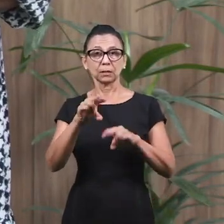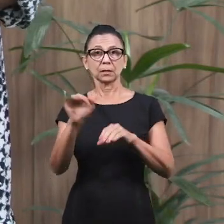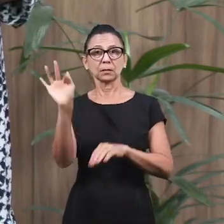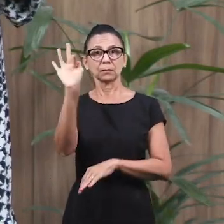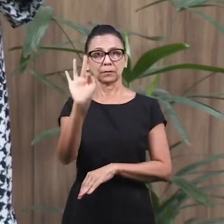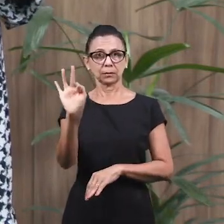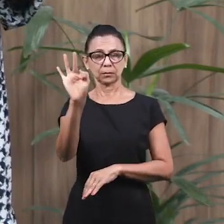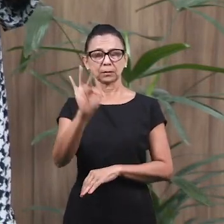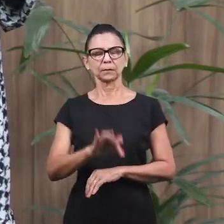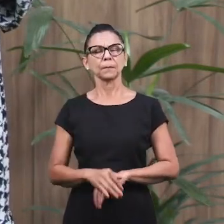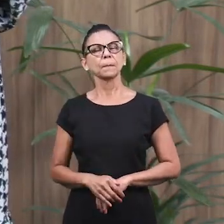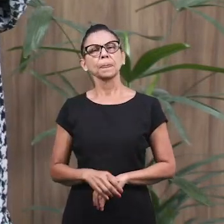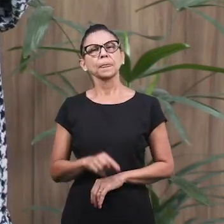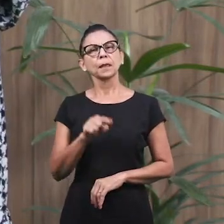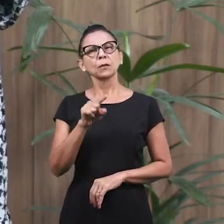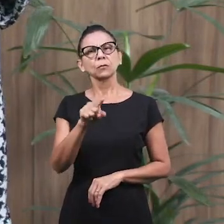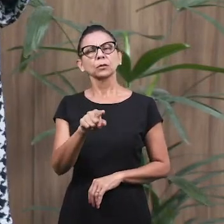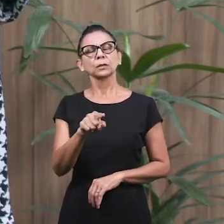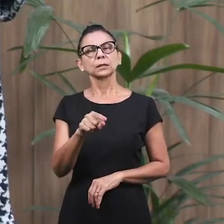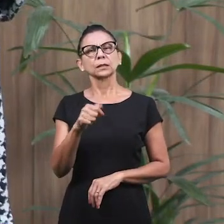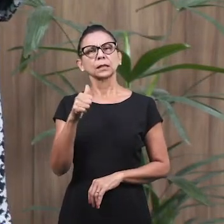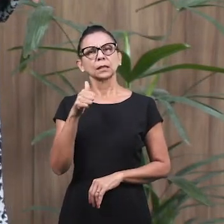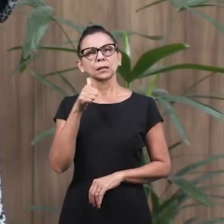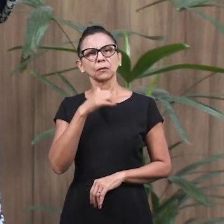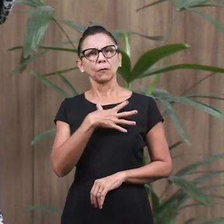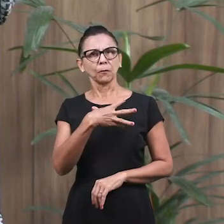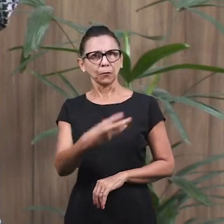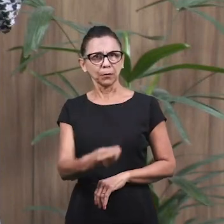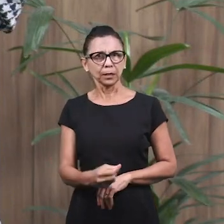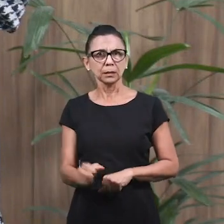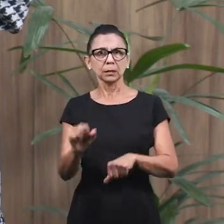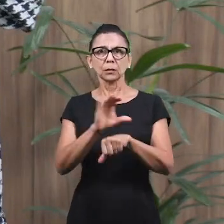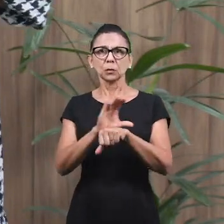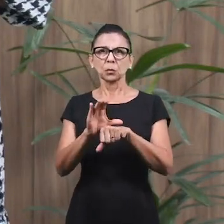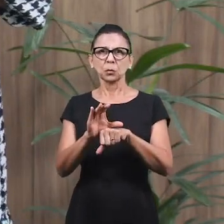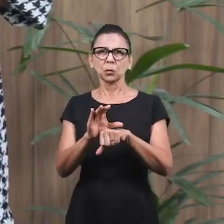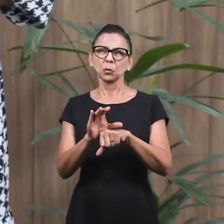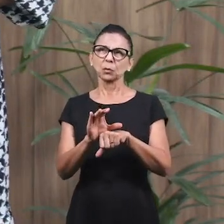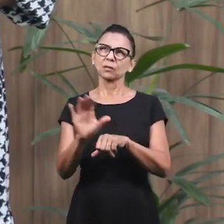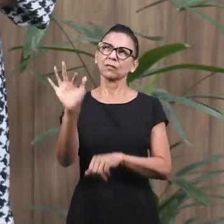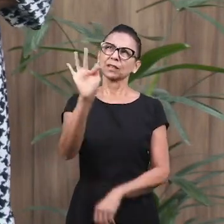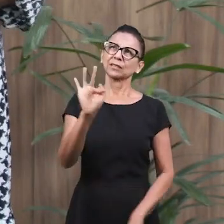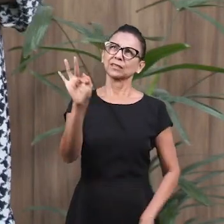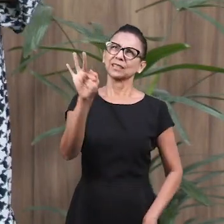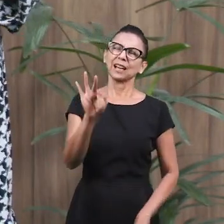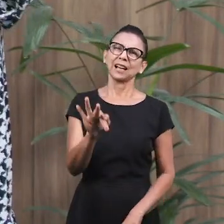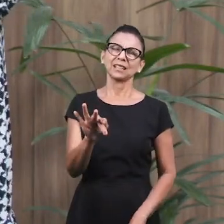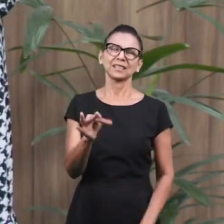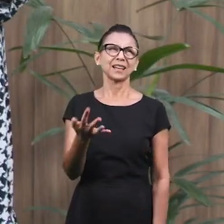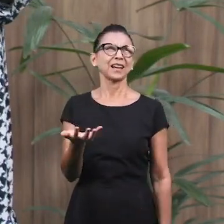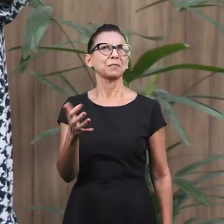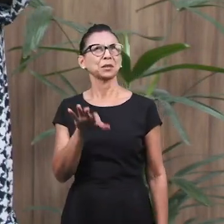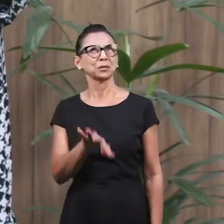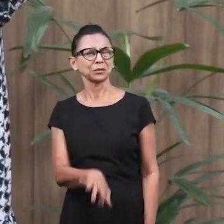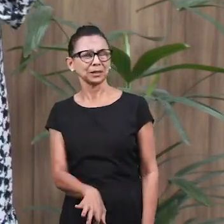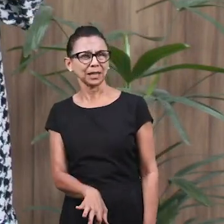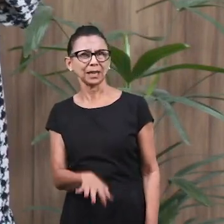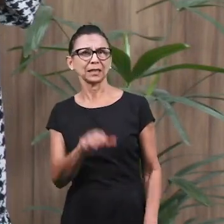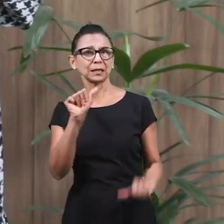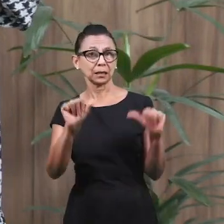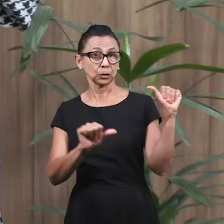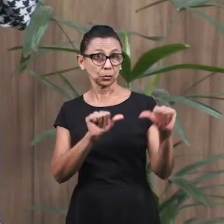экзамен для поступления в высшее учебное заведение. Ваши дети уже